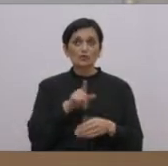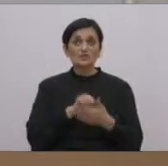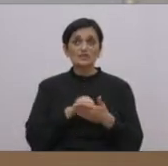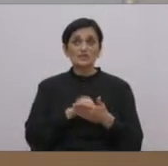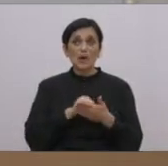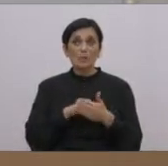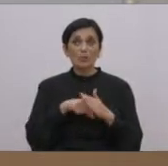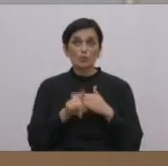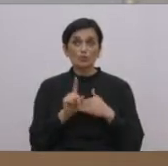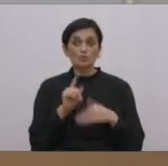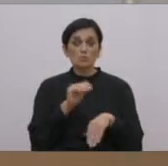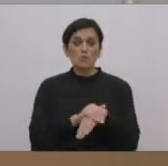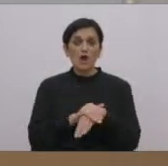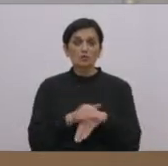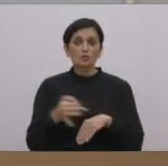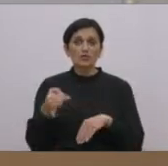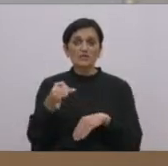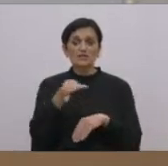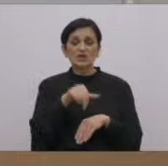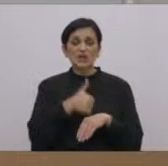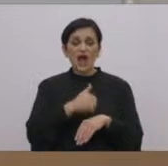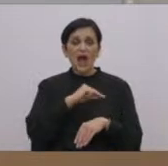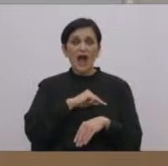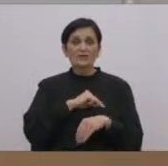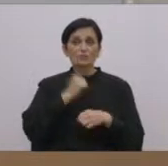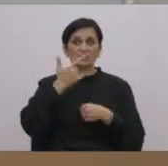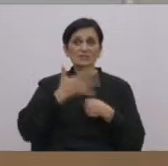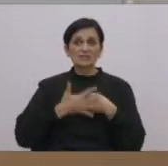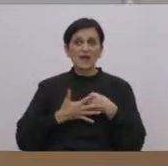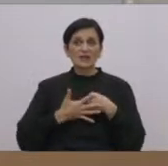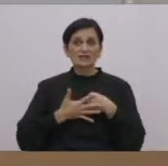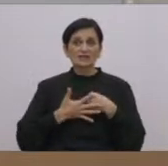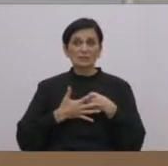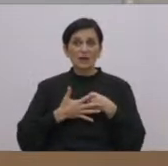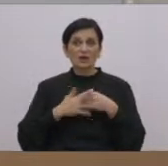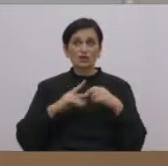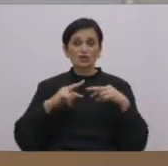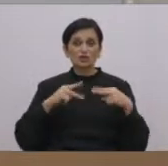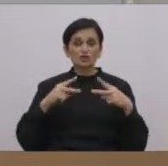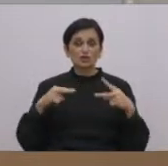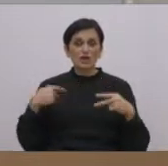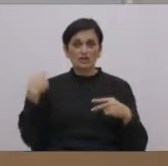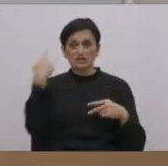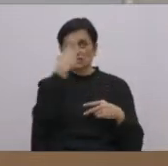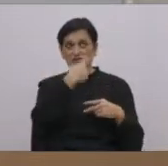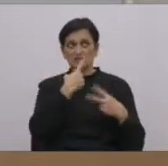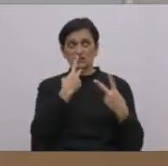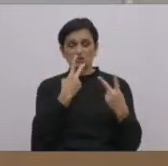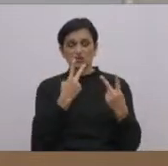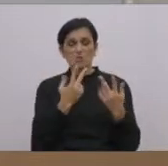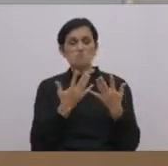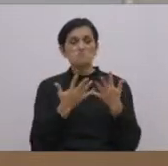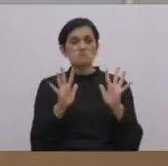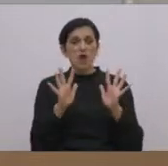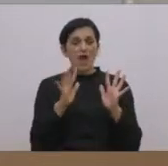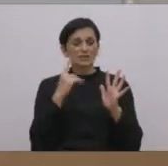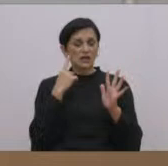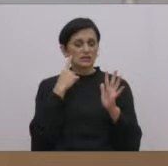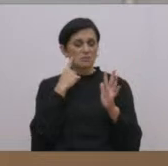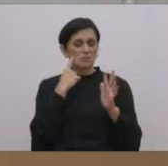საფუძველზეც ფაქტიურად რეგიონის ყველა ადმინისტრაციულ ცენტრმა შეიცვალა იერსახე, გახდა უფრო მეტად